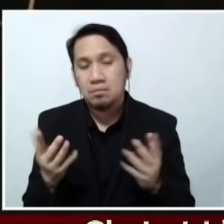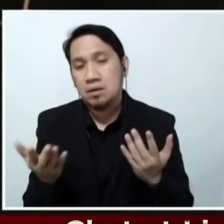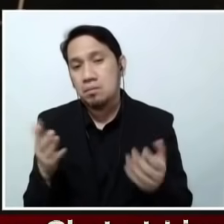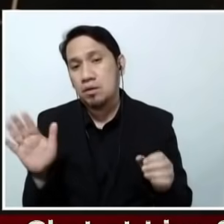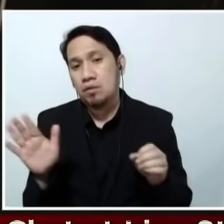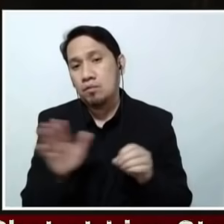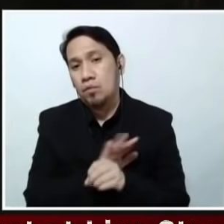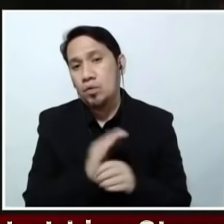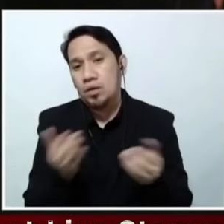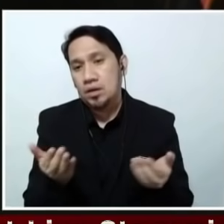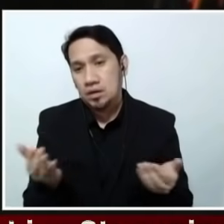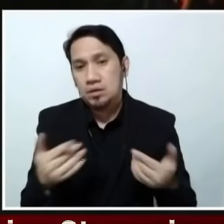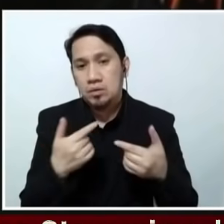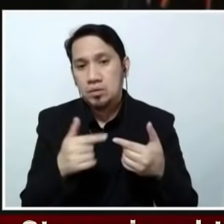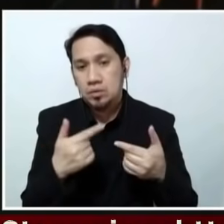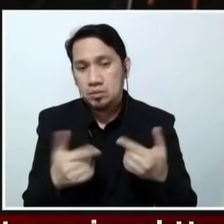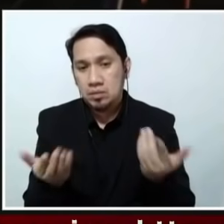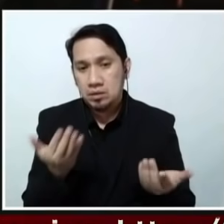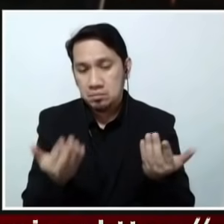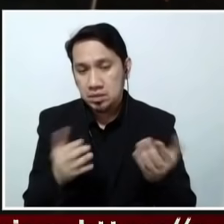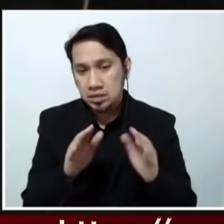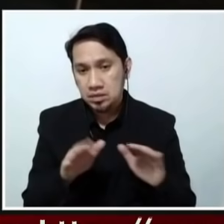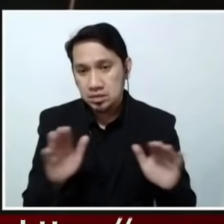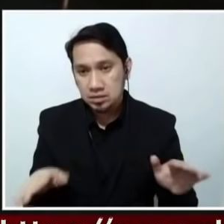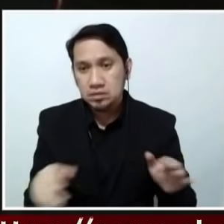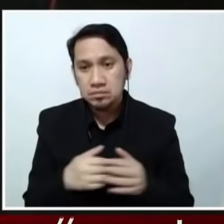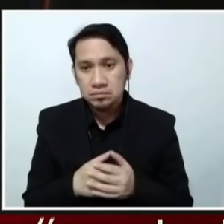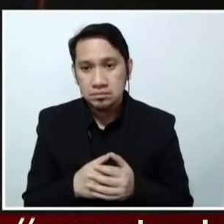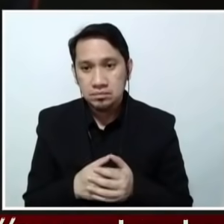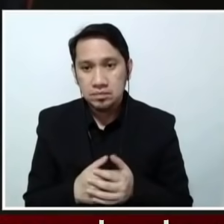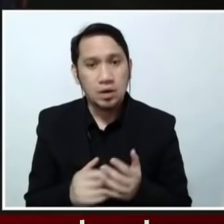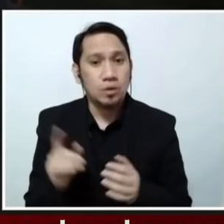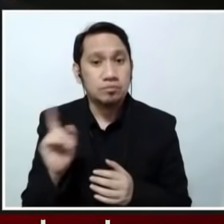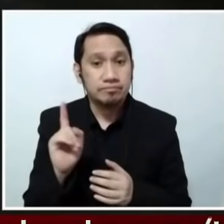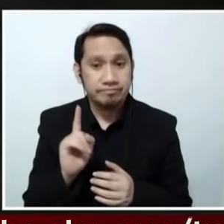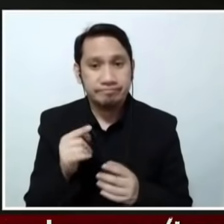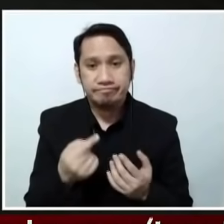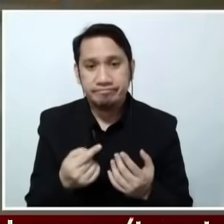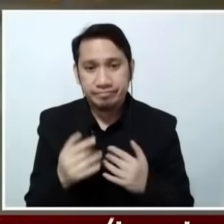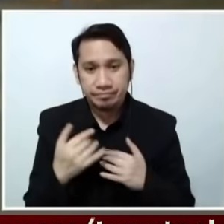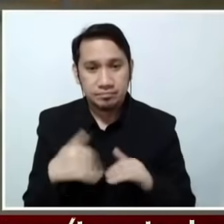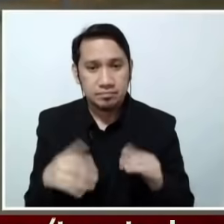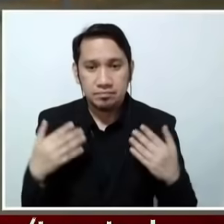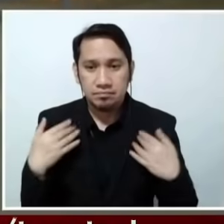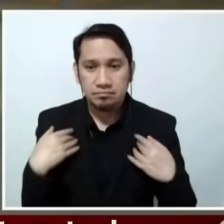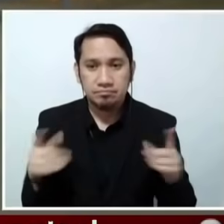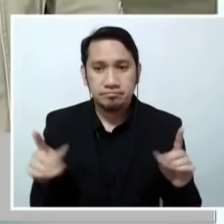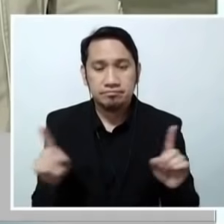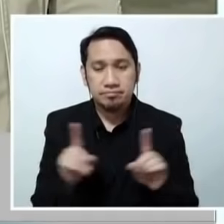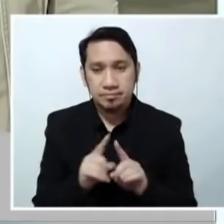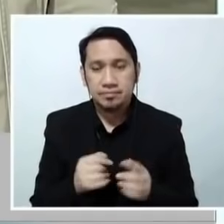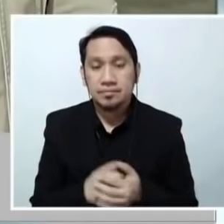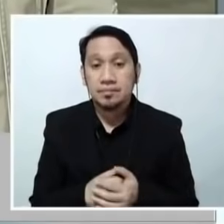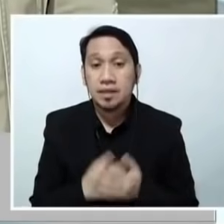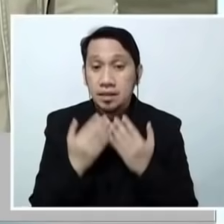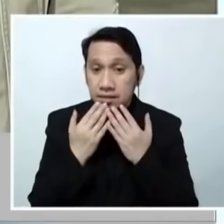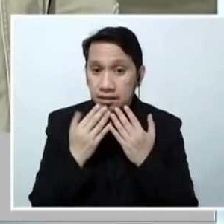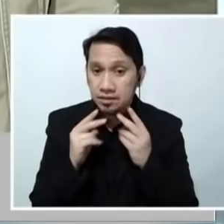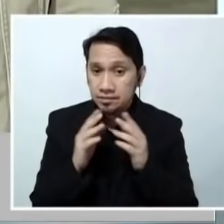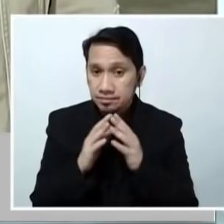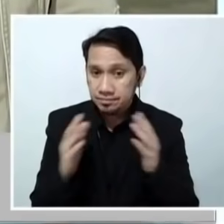sa entrance ay puro bata, magkukumpulan yung mga yan. So magkakadikit-dikit din talaga, Henry. Maraming salamat,